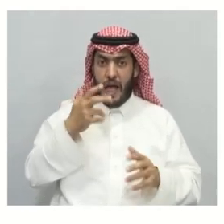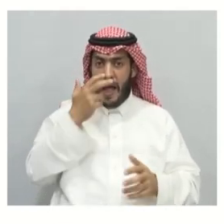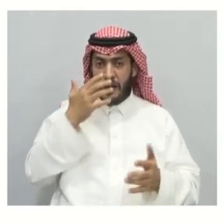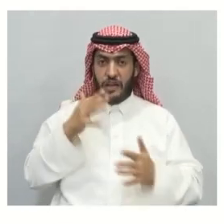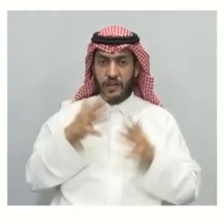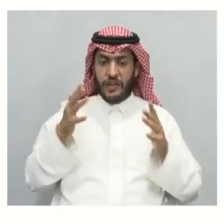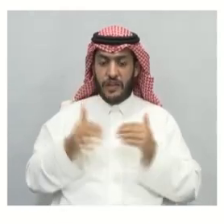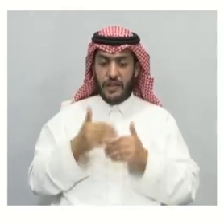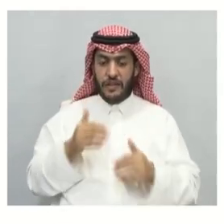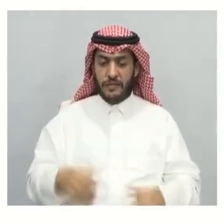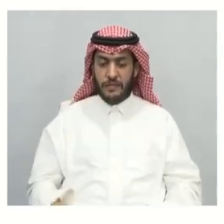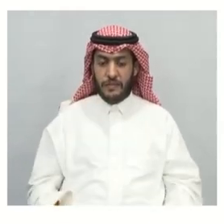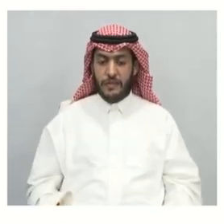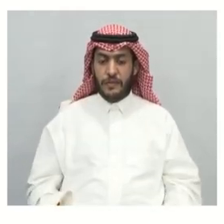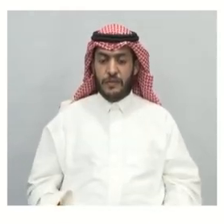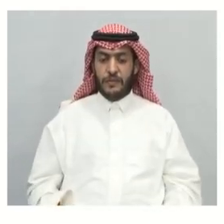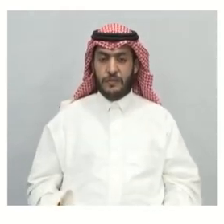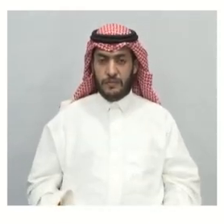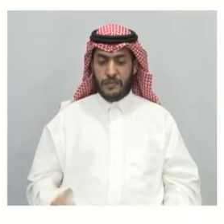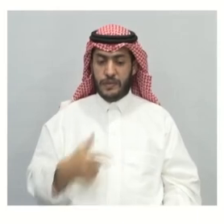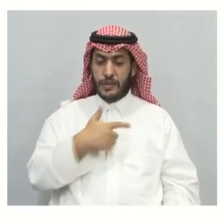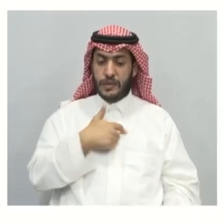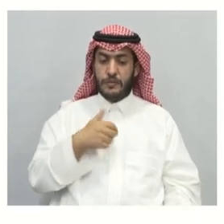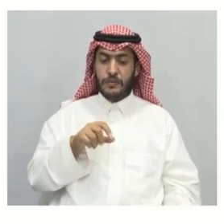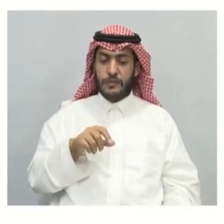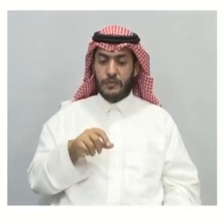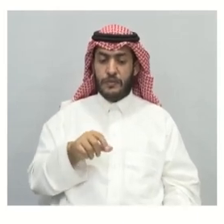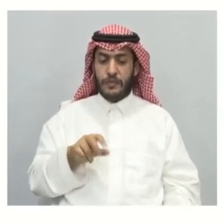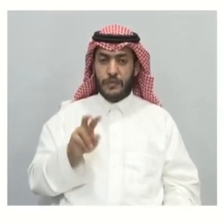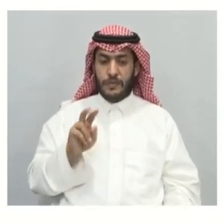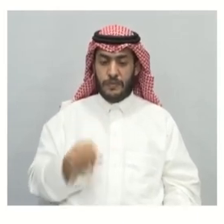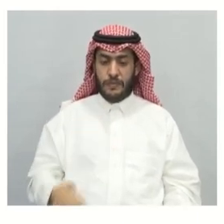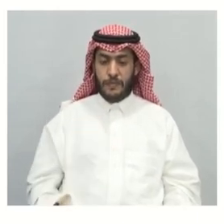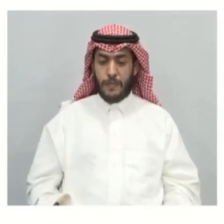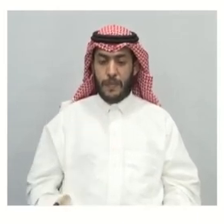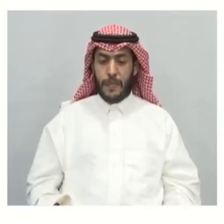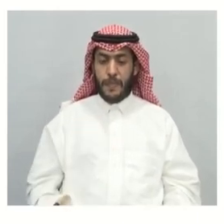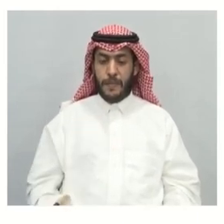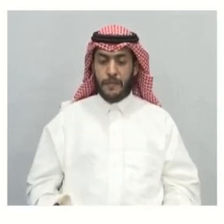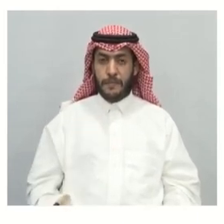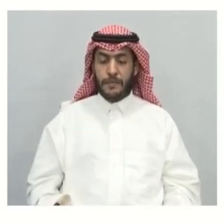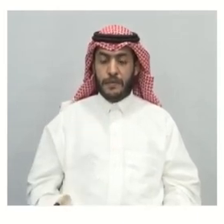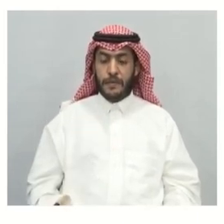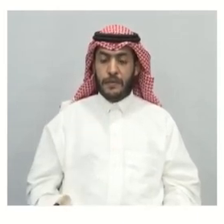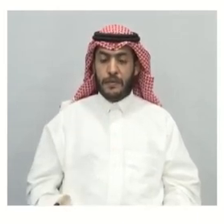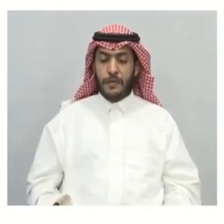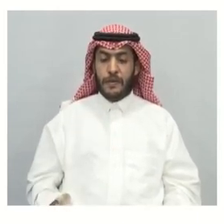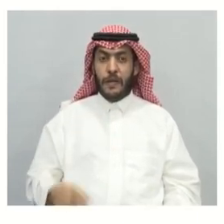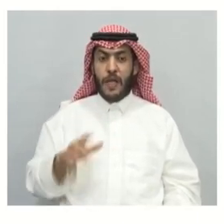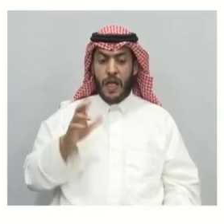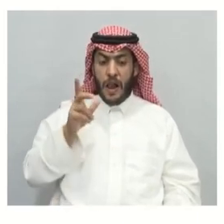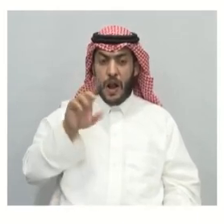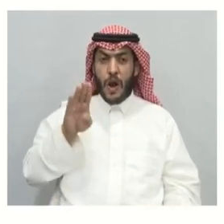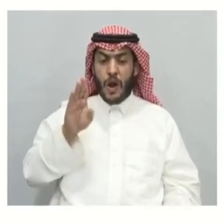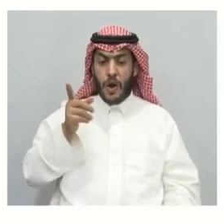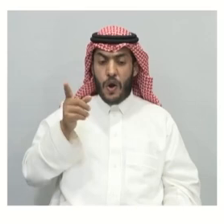اكتشفها اللي هو جون دالتون اللي هو جون دالتون طيب الكترون مين اللي اكتشفه يا شباب